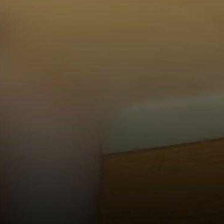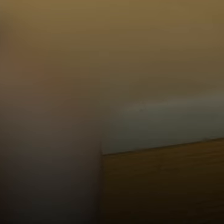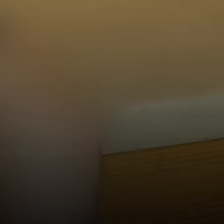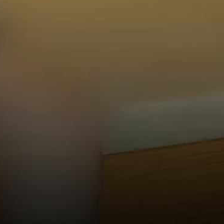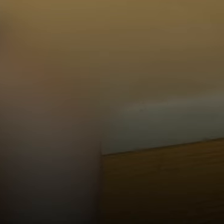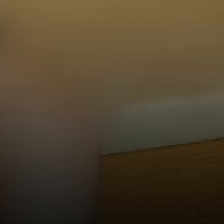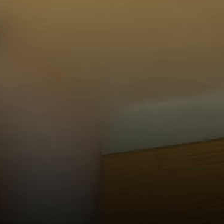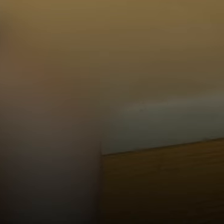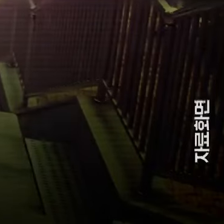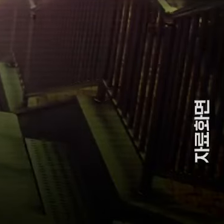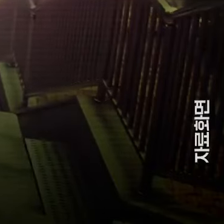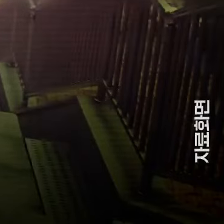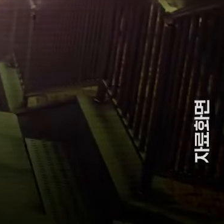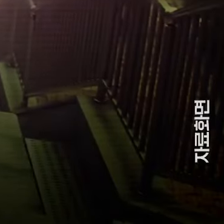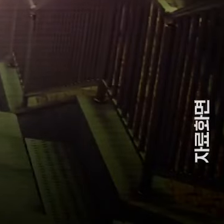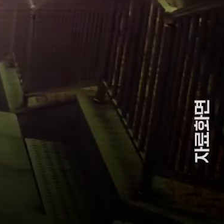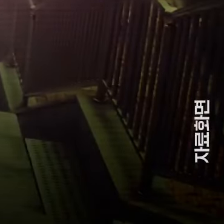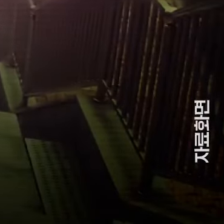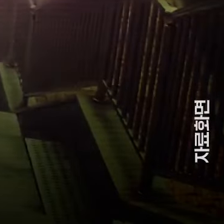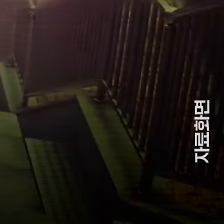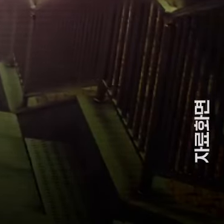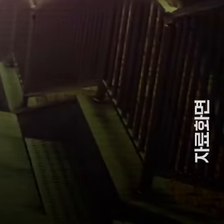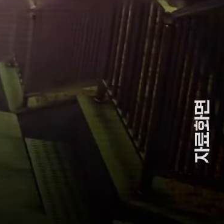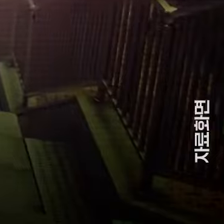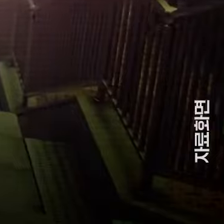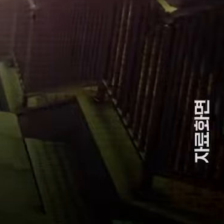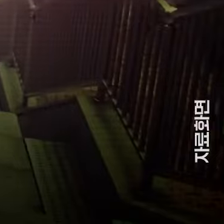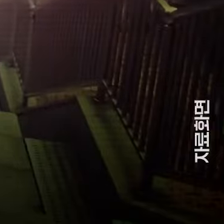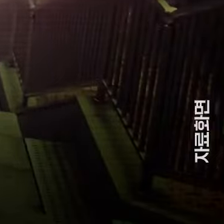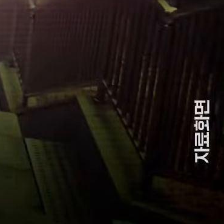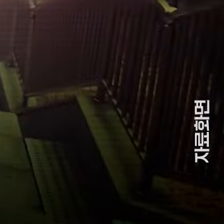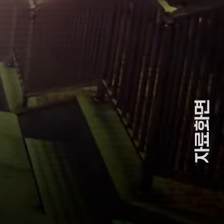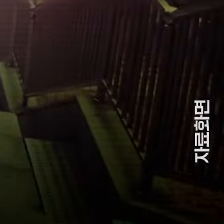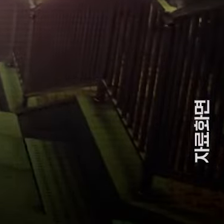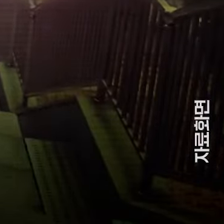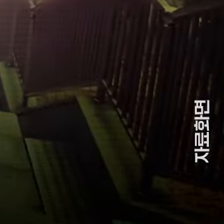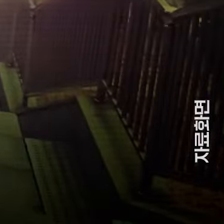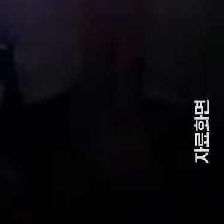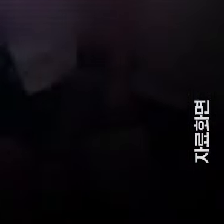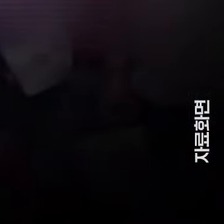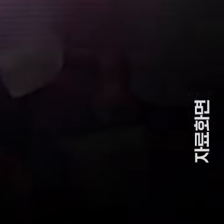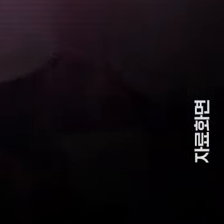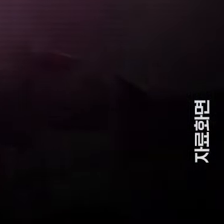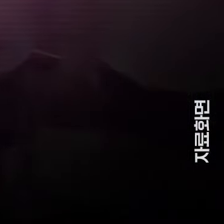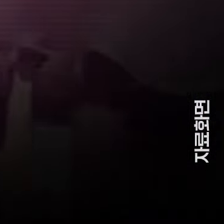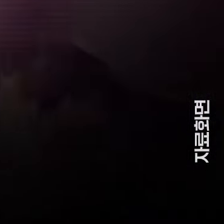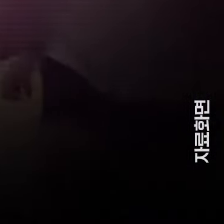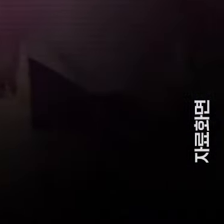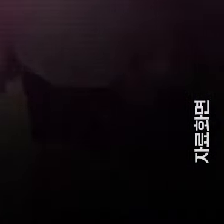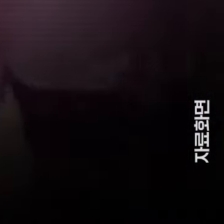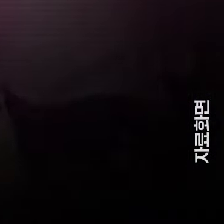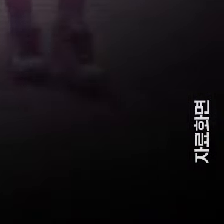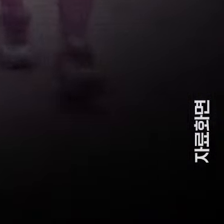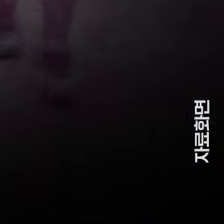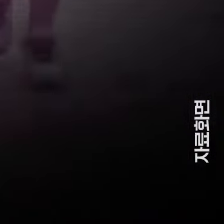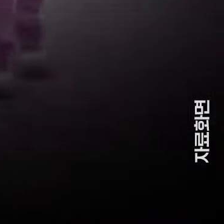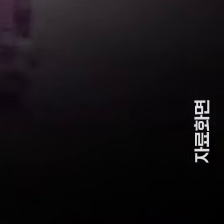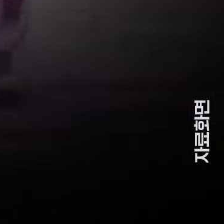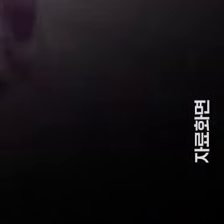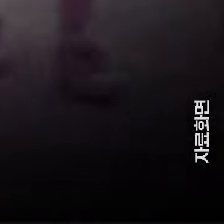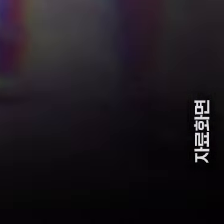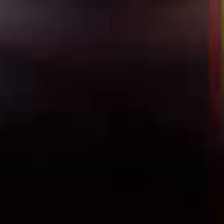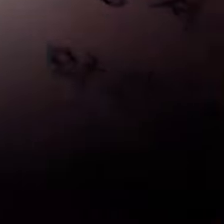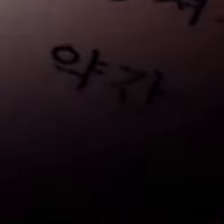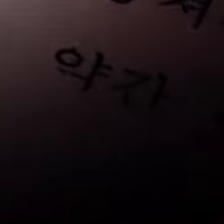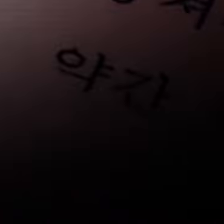낙하산이라고 불렀는데 치마 입은 여자친구들이 많은 곳으로 가서 그 속옷이나 치마가 나온